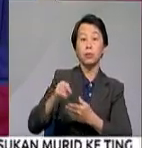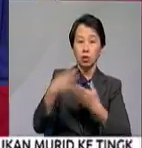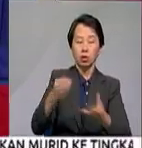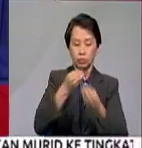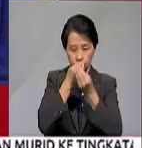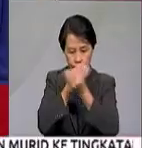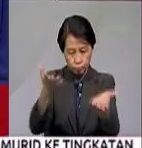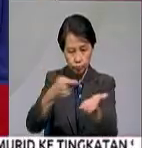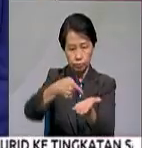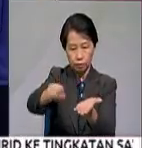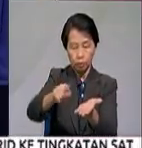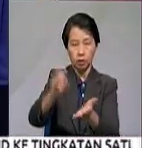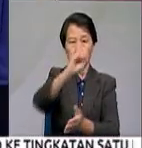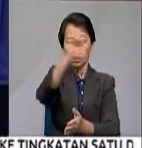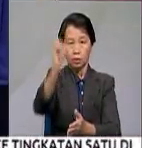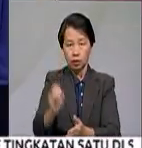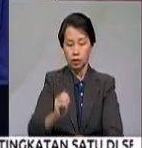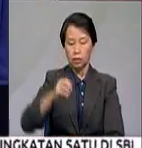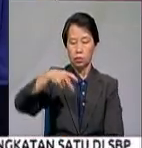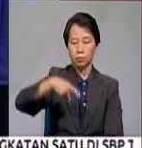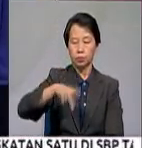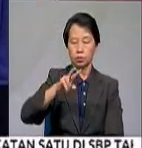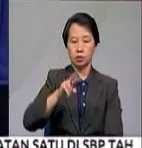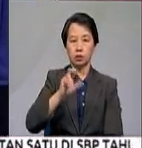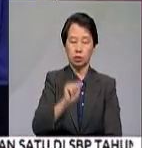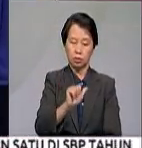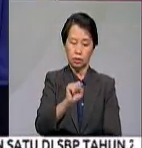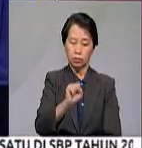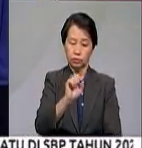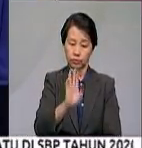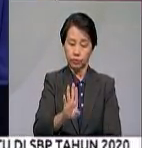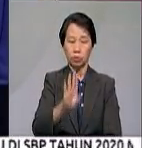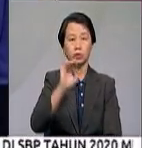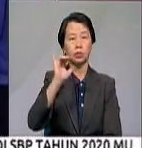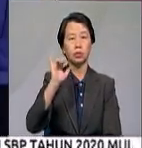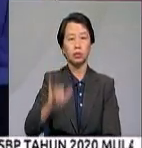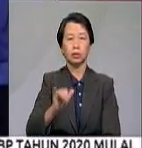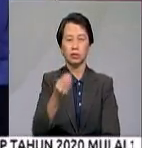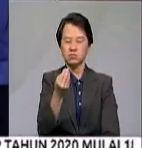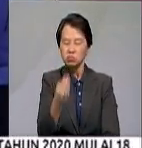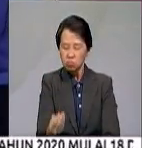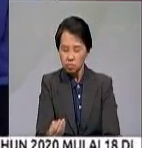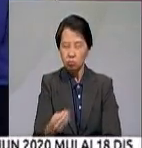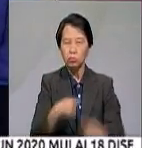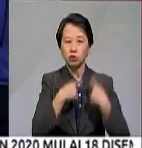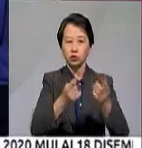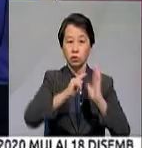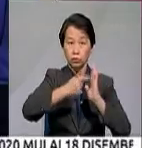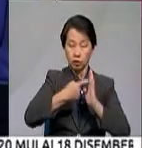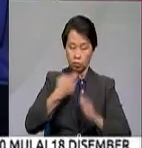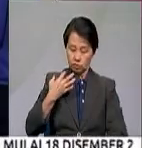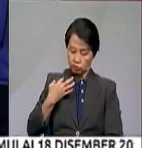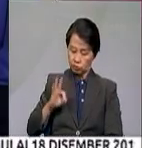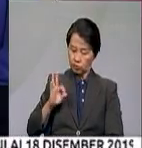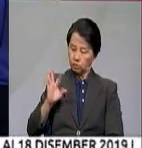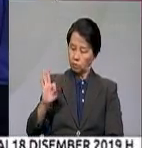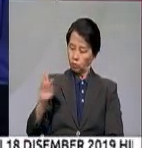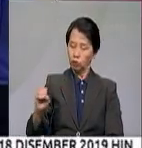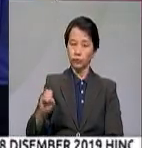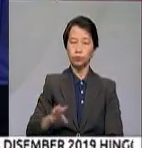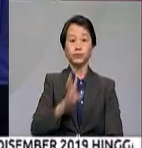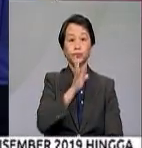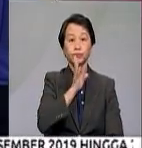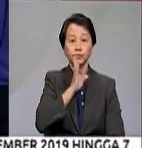mengumumkan pembayaran dividen Amanah Saham Bumi Putra ASB yang terendah sejak ia dilancar pada 1990. Ya, tegas